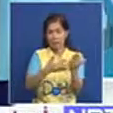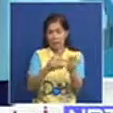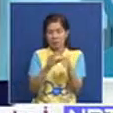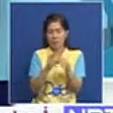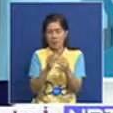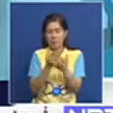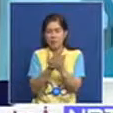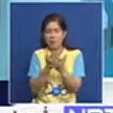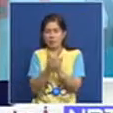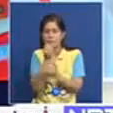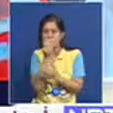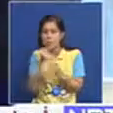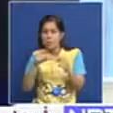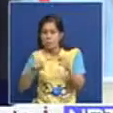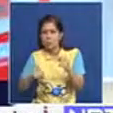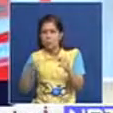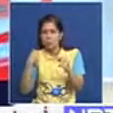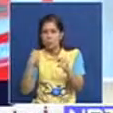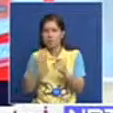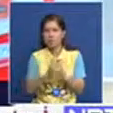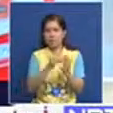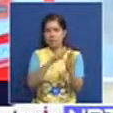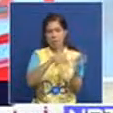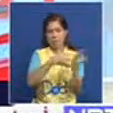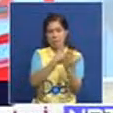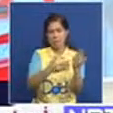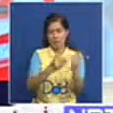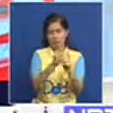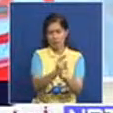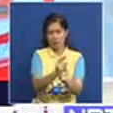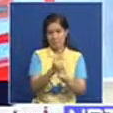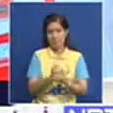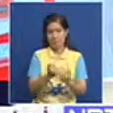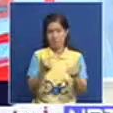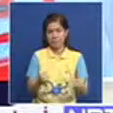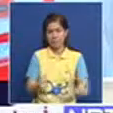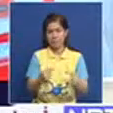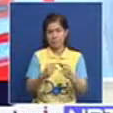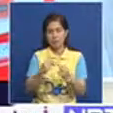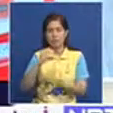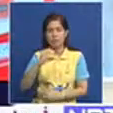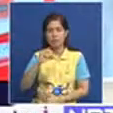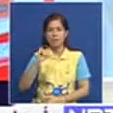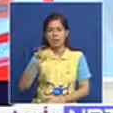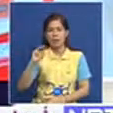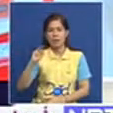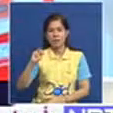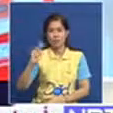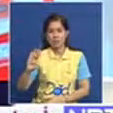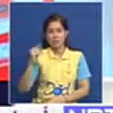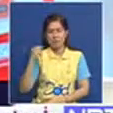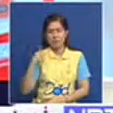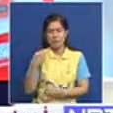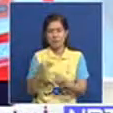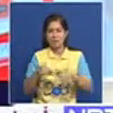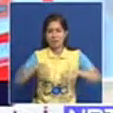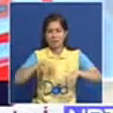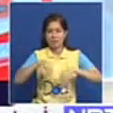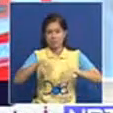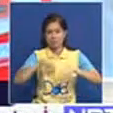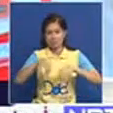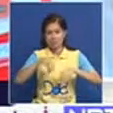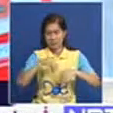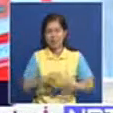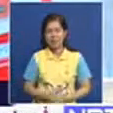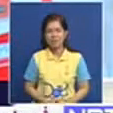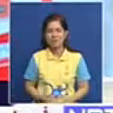ำของธนาคารพาณิชย์ที่ตอบรับมาตรการนี้กันมากขึ้นล่าสุดนั้น CIMB ไทยครับร่วมจัดสินเชื่อบ้านดอกเบี้ยต่ำให้กับผู้มีรายได้ที่ไม่